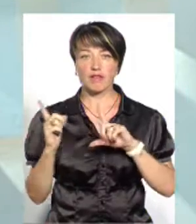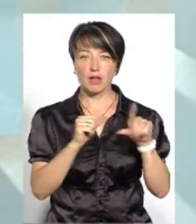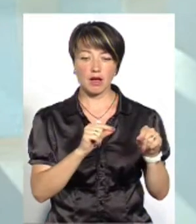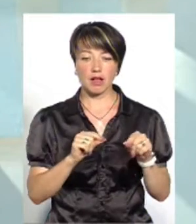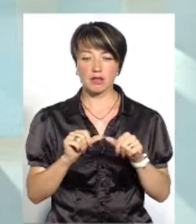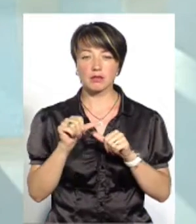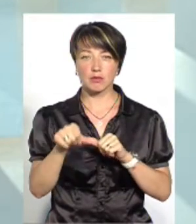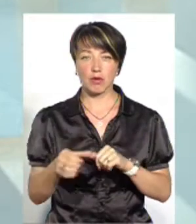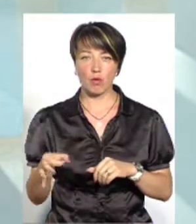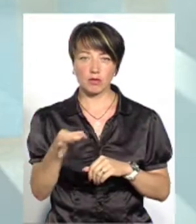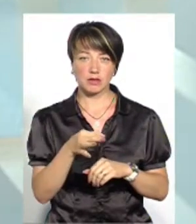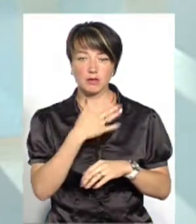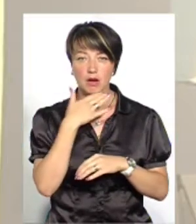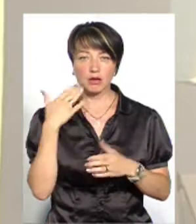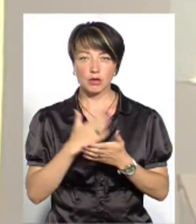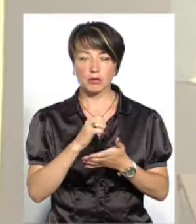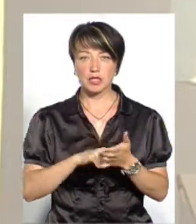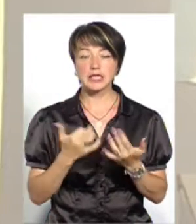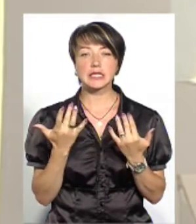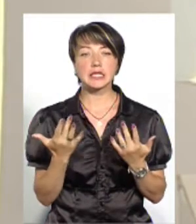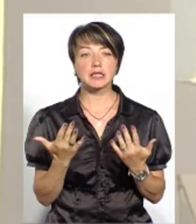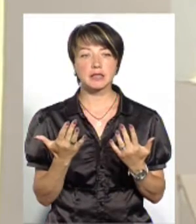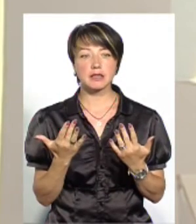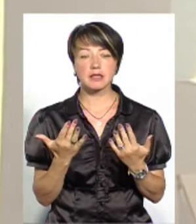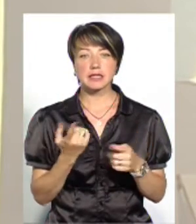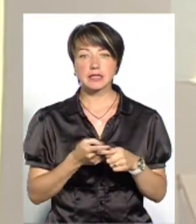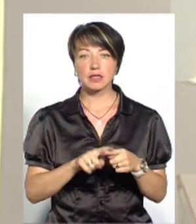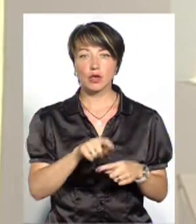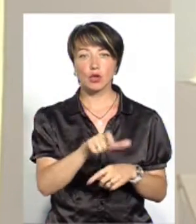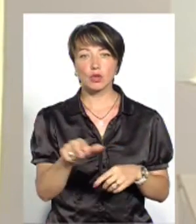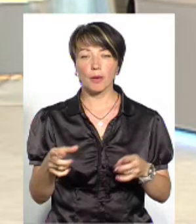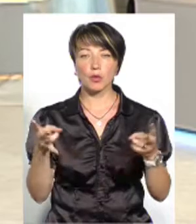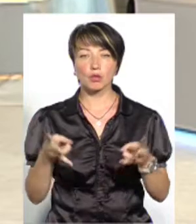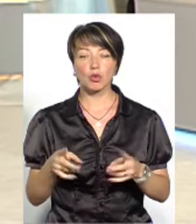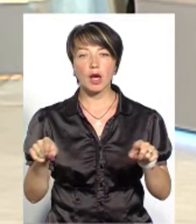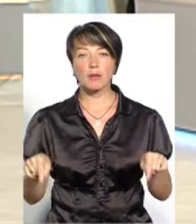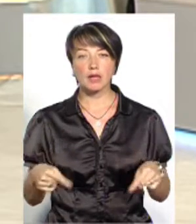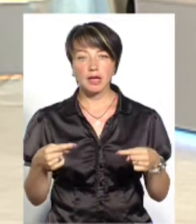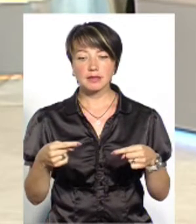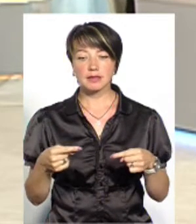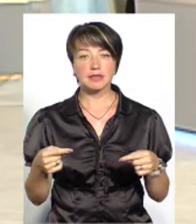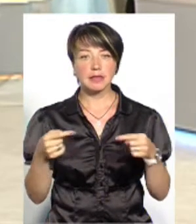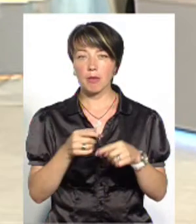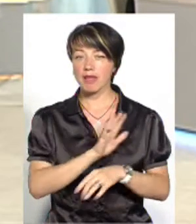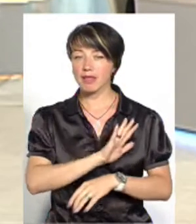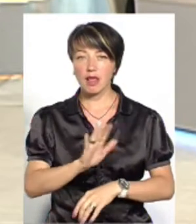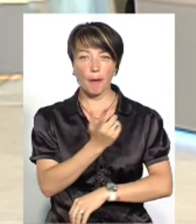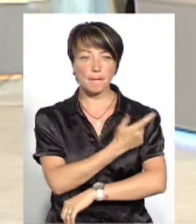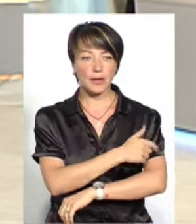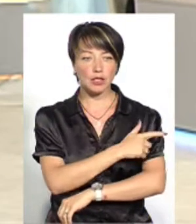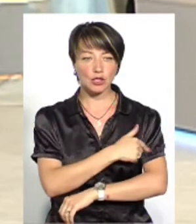так далі. То багато є факторів. А скільки з цих людей потребує реабілітації, от саме не медичної,